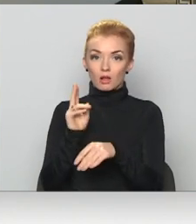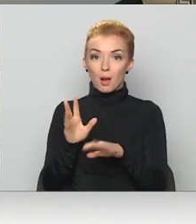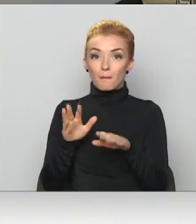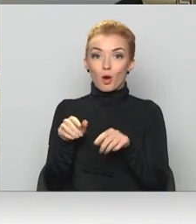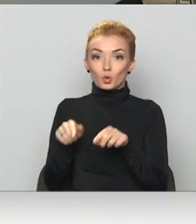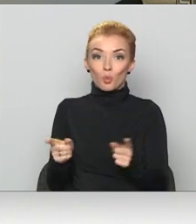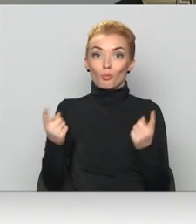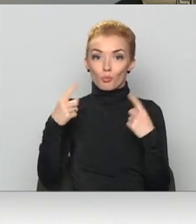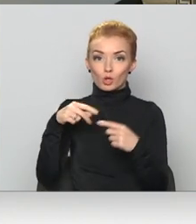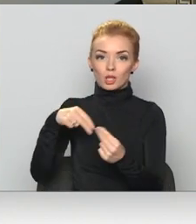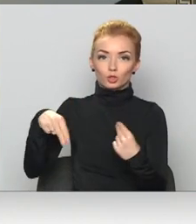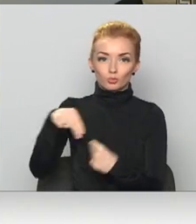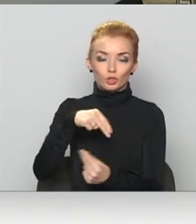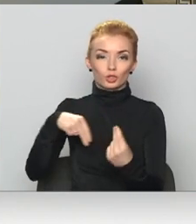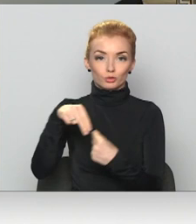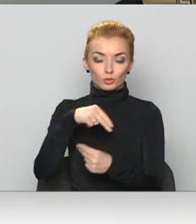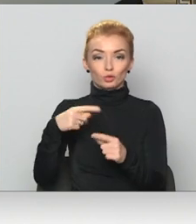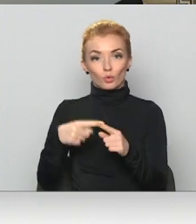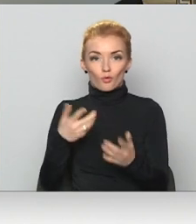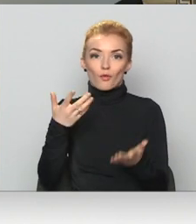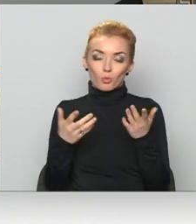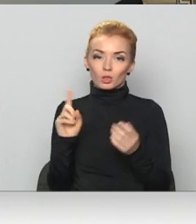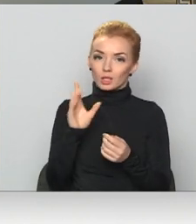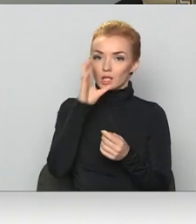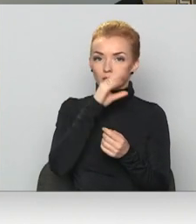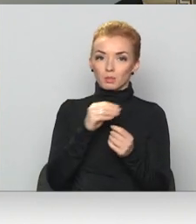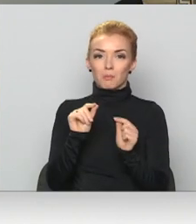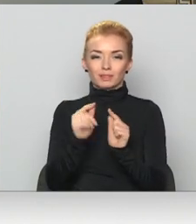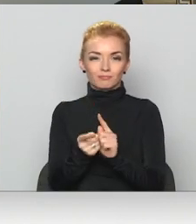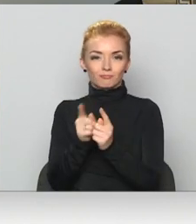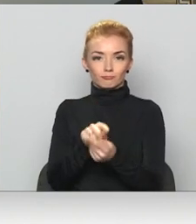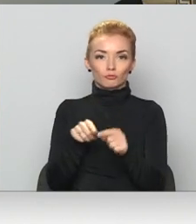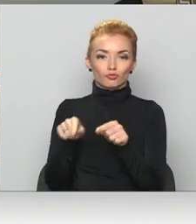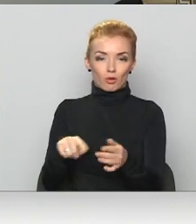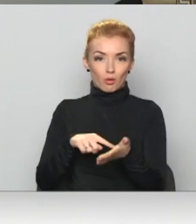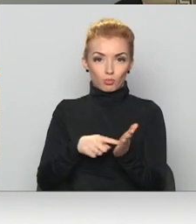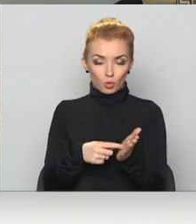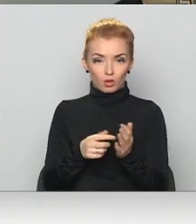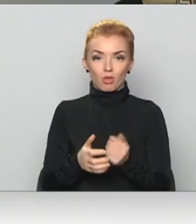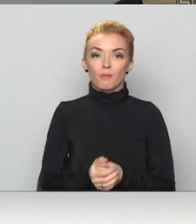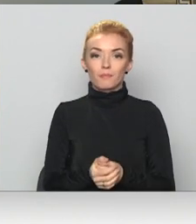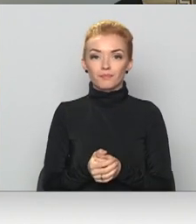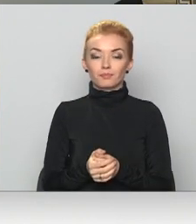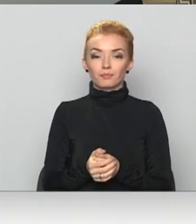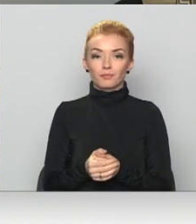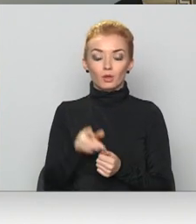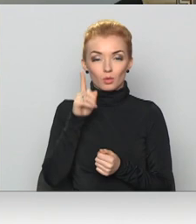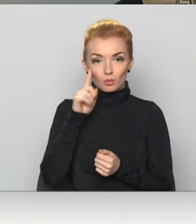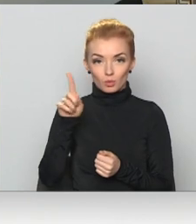tiek lemts un vēl ir iespējami daži precizējumi arī šajā punktā.